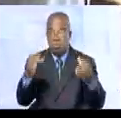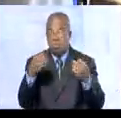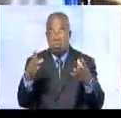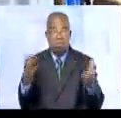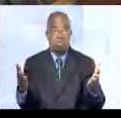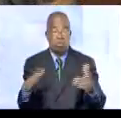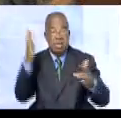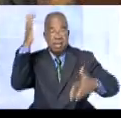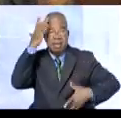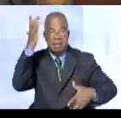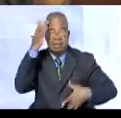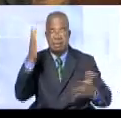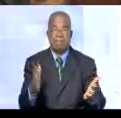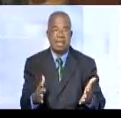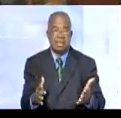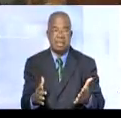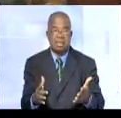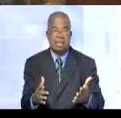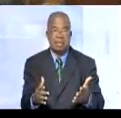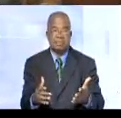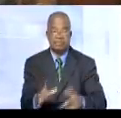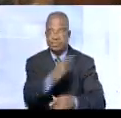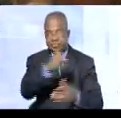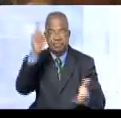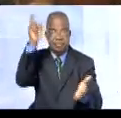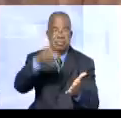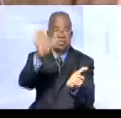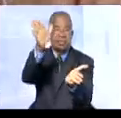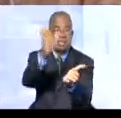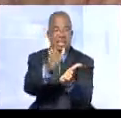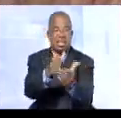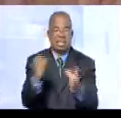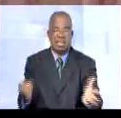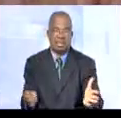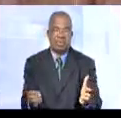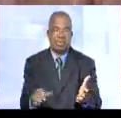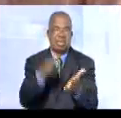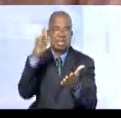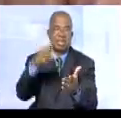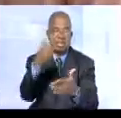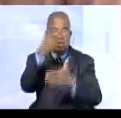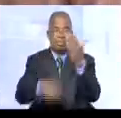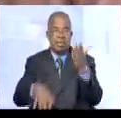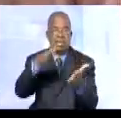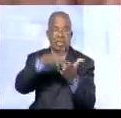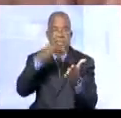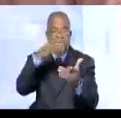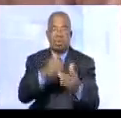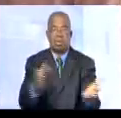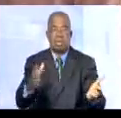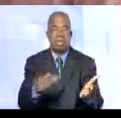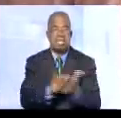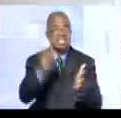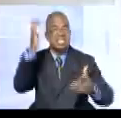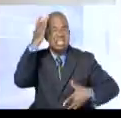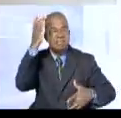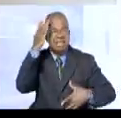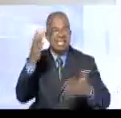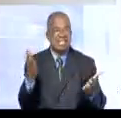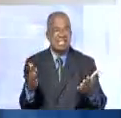les médicaments à moindre coût et surtout pour un soutien moral. Pour le président de cette association, le diabète n'est pas une